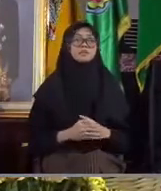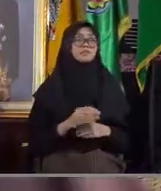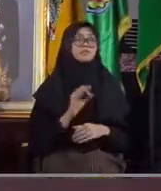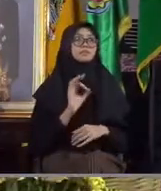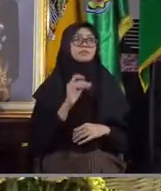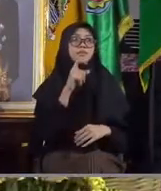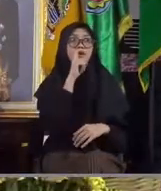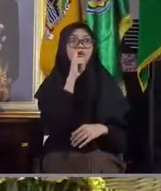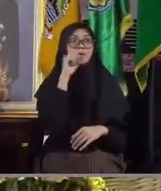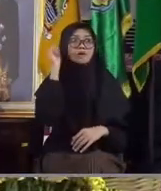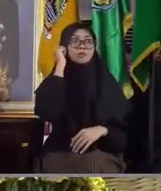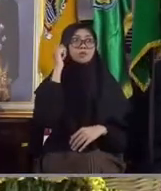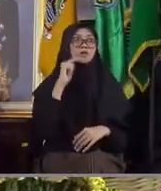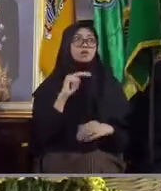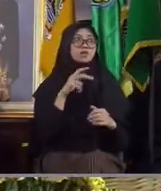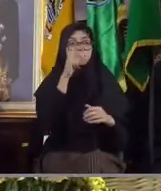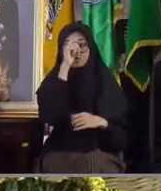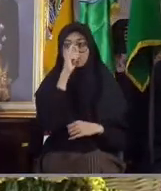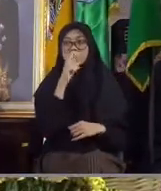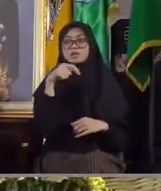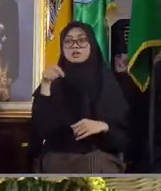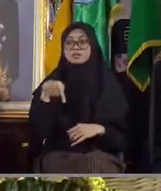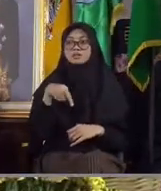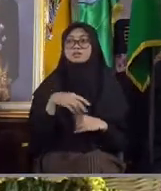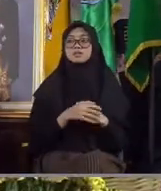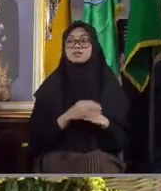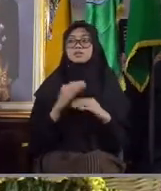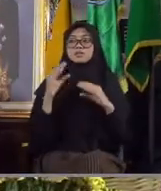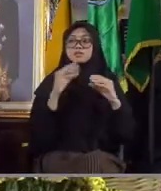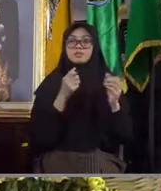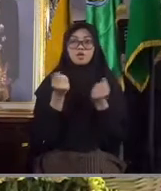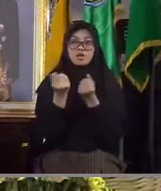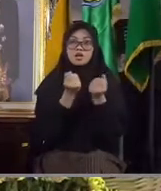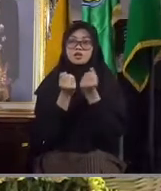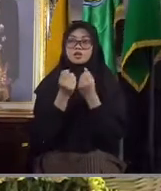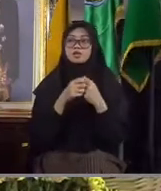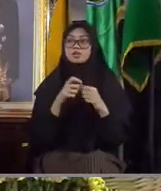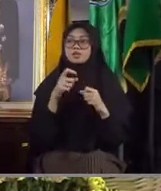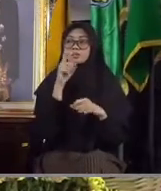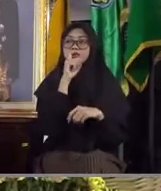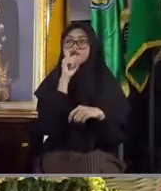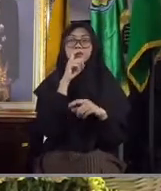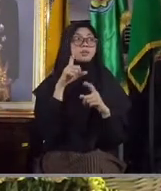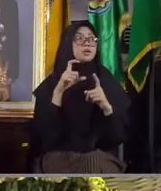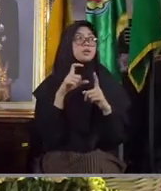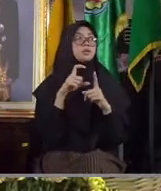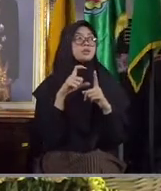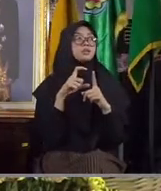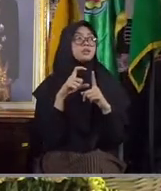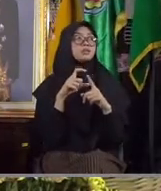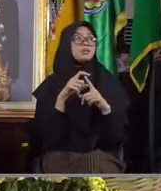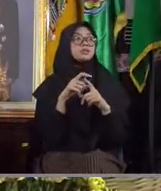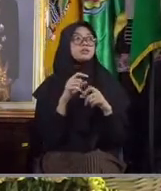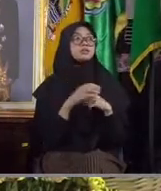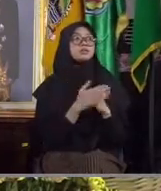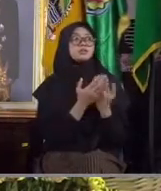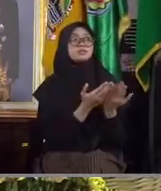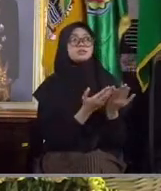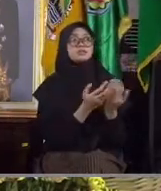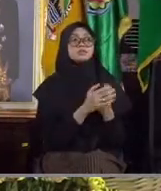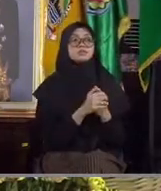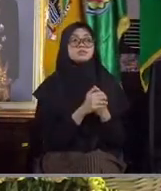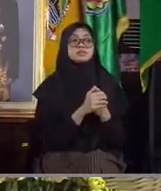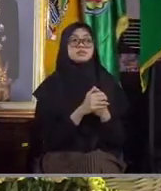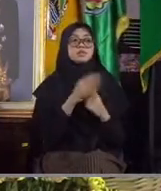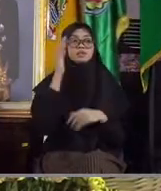Baik, Bapak-Ibu yang kami hormati, acara selanjutnya akan dipandu oleh moderator Nessa Gosal. Terima kasih. Assalamualaikum